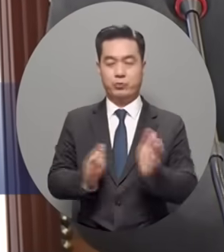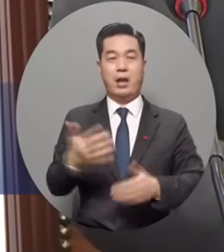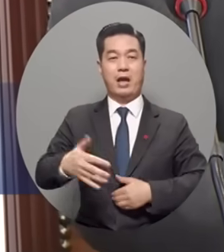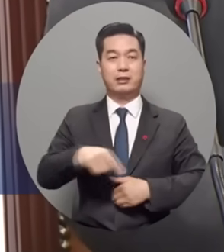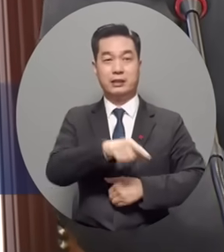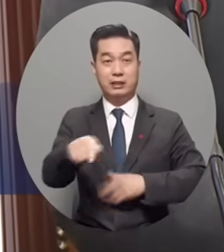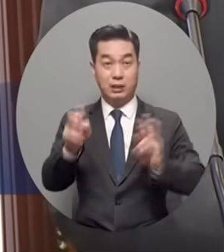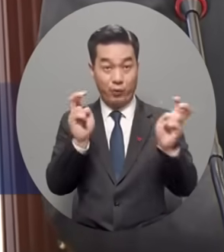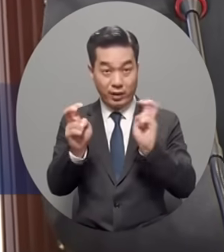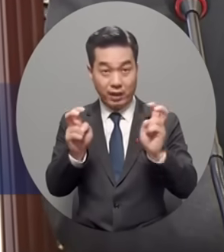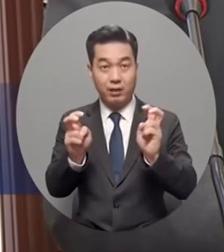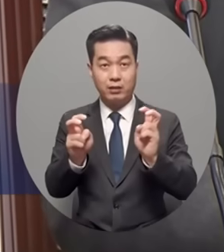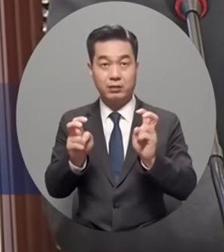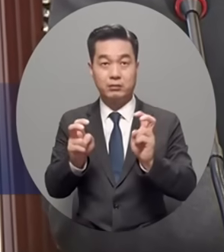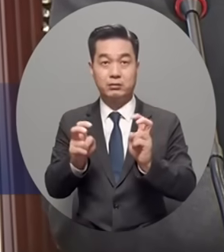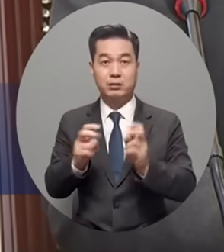기업에 대해